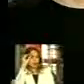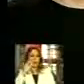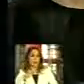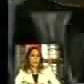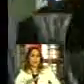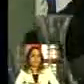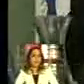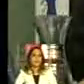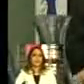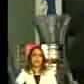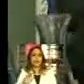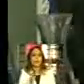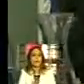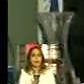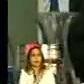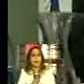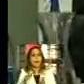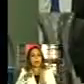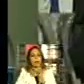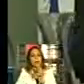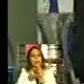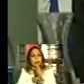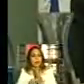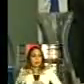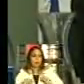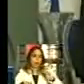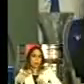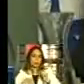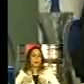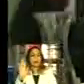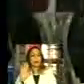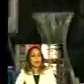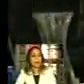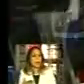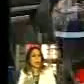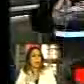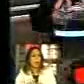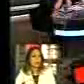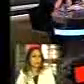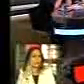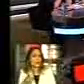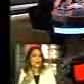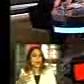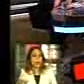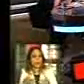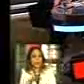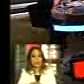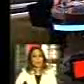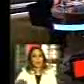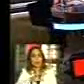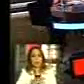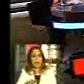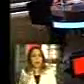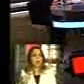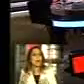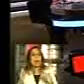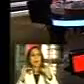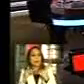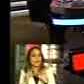שלהם הוא לקבוע את הנורמות. הוא לקבוע נורמות גם לאיך אנחנו רוצות ורוצים שתראה החברה שלנו, לכמה אי שוויון או